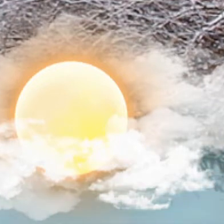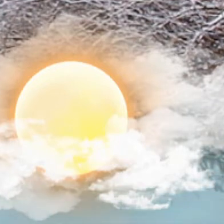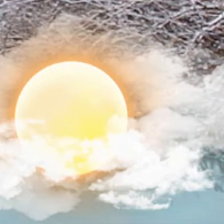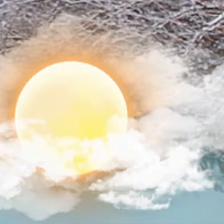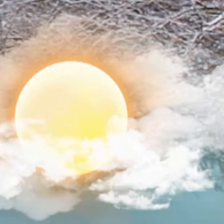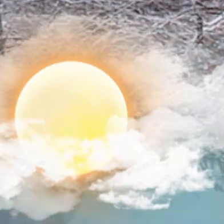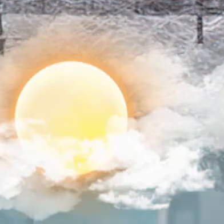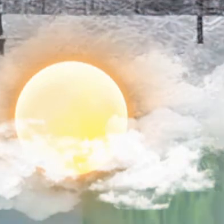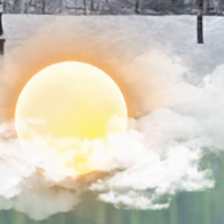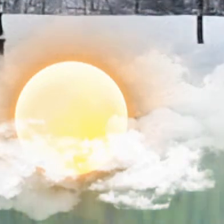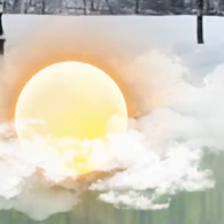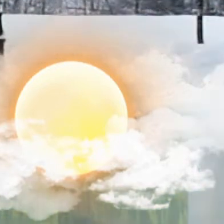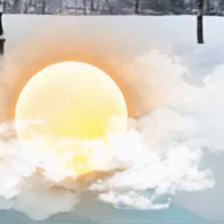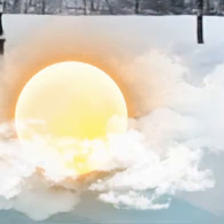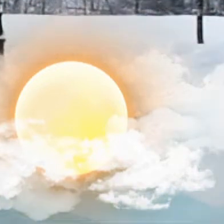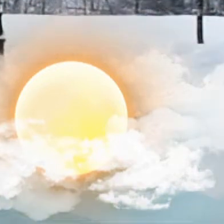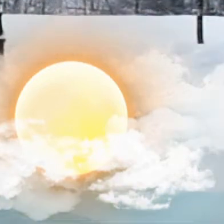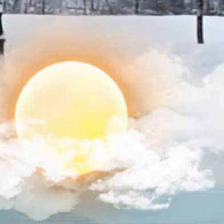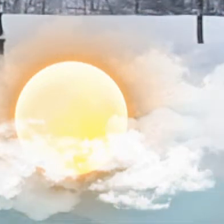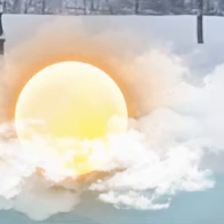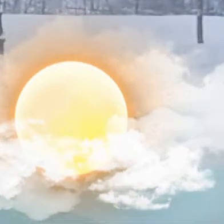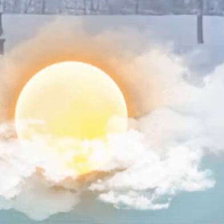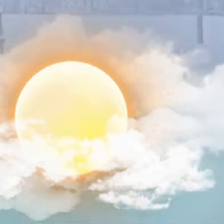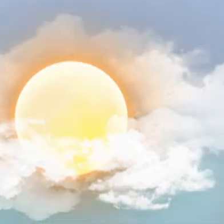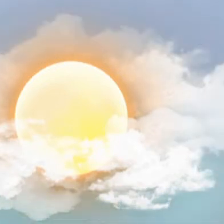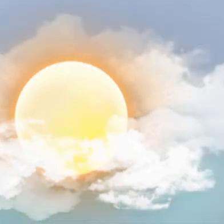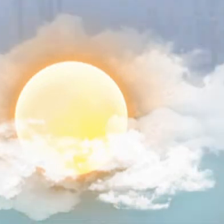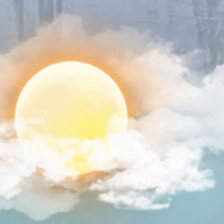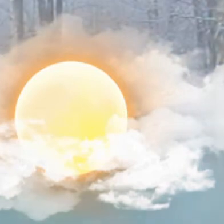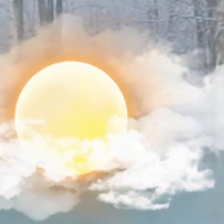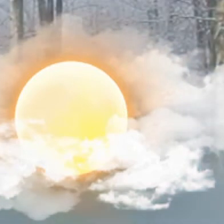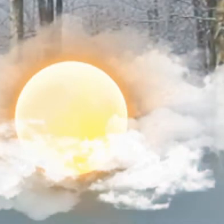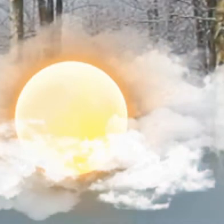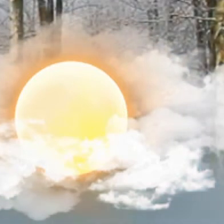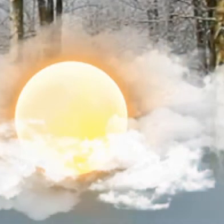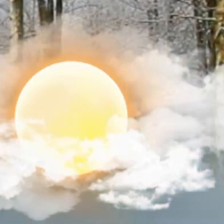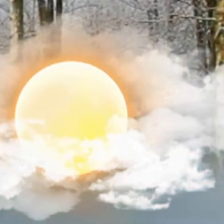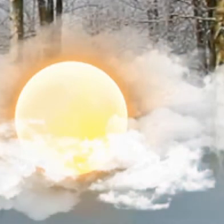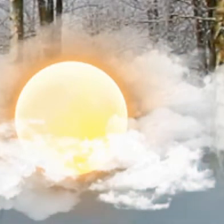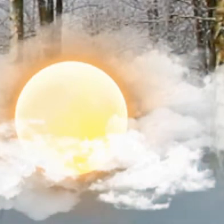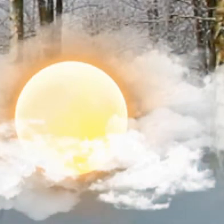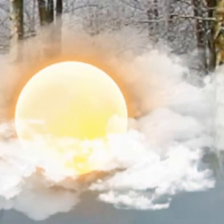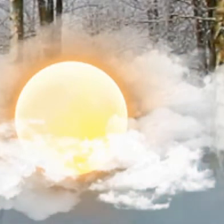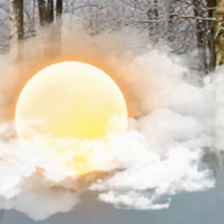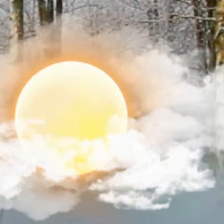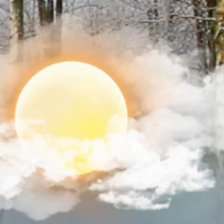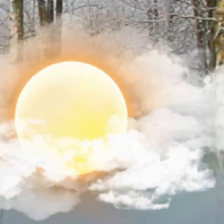8 днем и вечером. Переменная облачность без опадков. Ветер заходний, хуткость 2-3 метра в